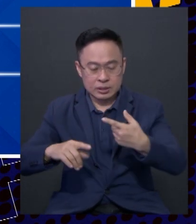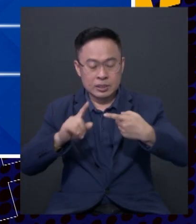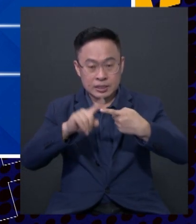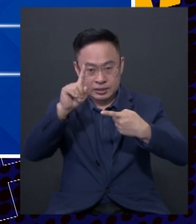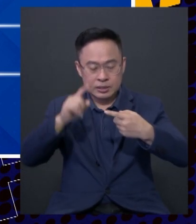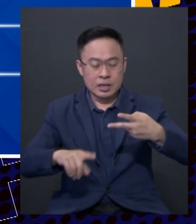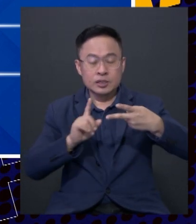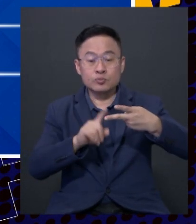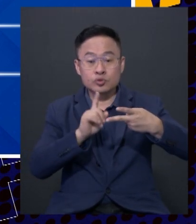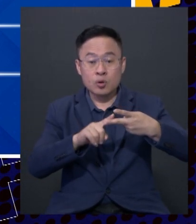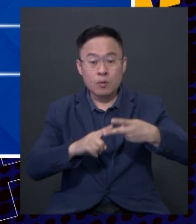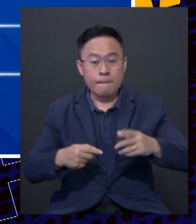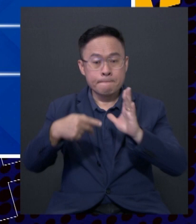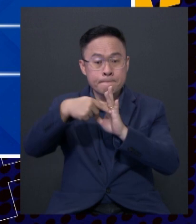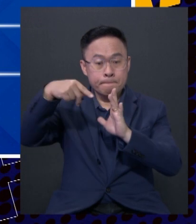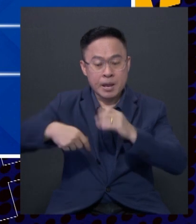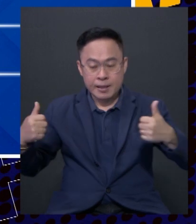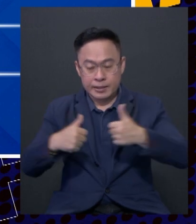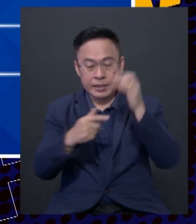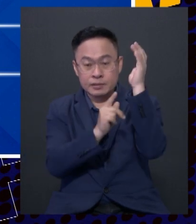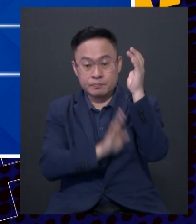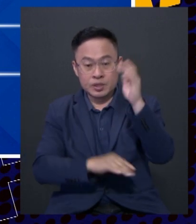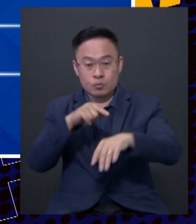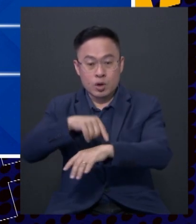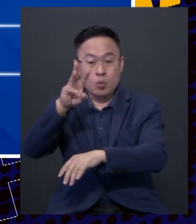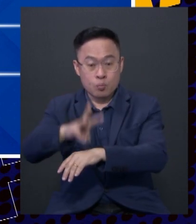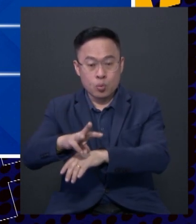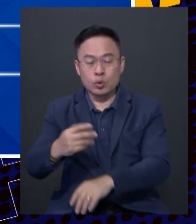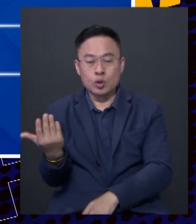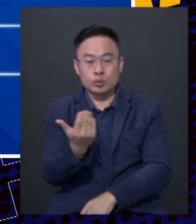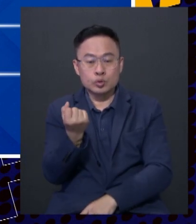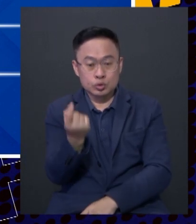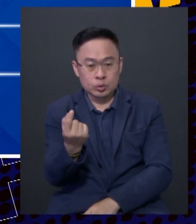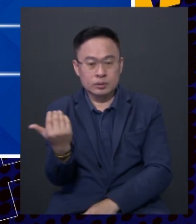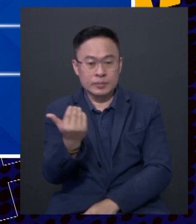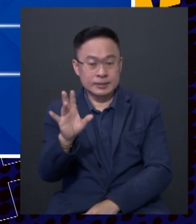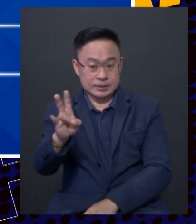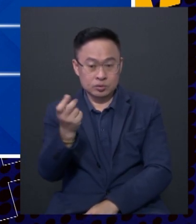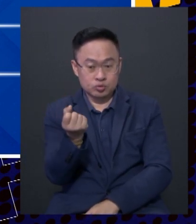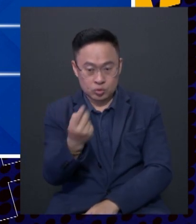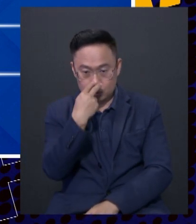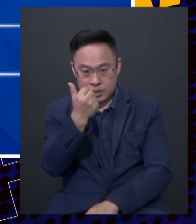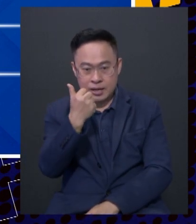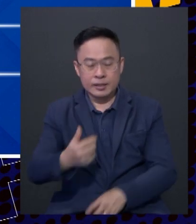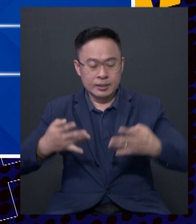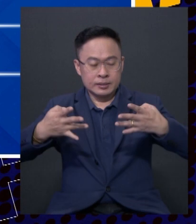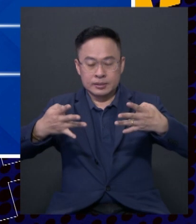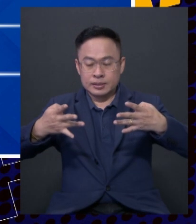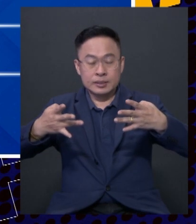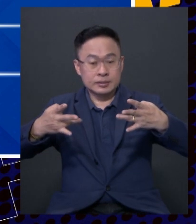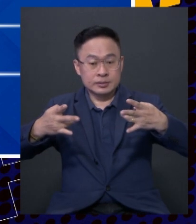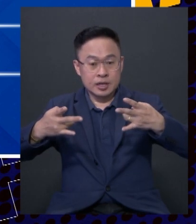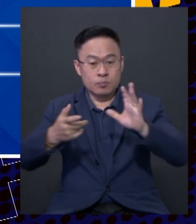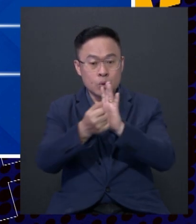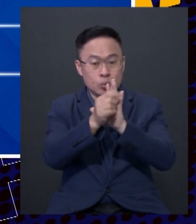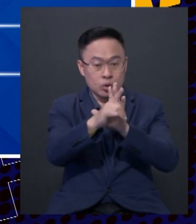ไนเต็ดนะคะจะออกไปเยือนกระบี่ FC เวลา 18:00 นแล้วก็เป็นคู่ที่ T Sport 7ถ่ายทอดสดด้วยค่ะอุดรธานีค่ะจะเปิดบ้านเจอกับจ่าฝูง